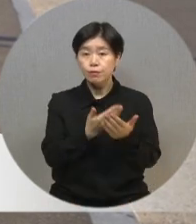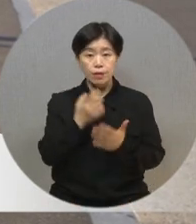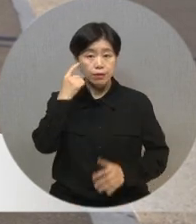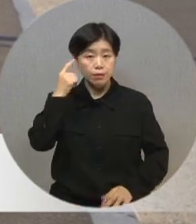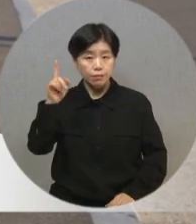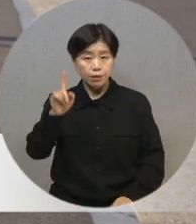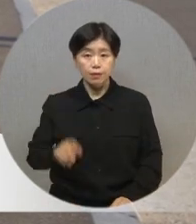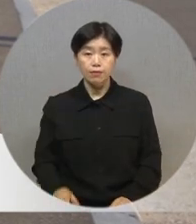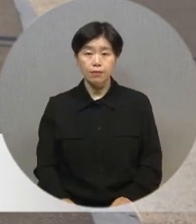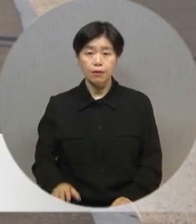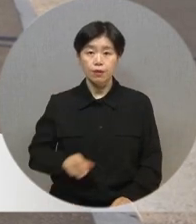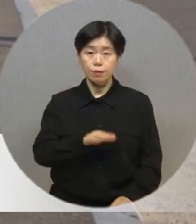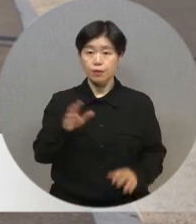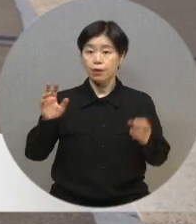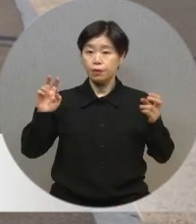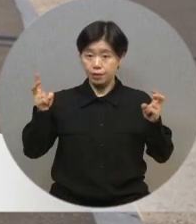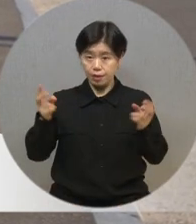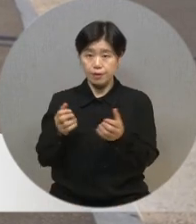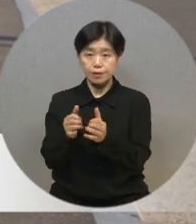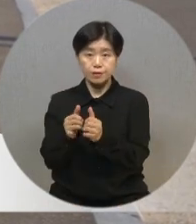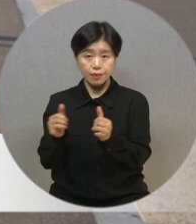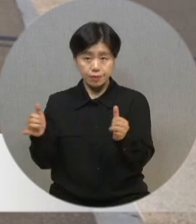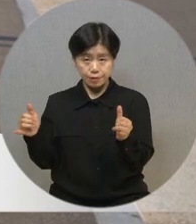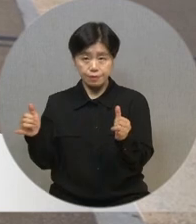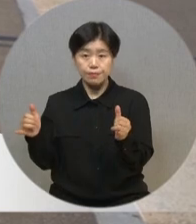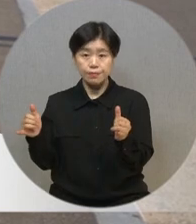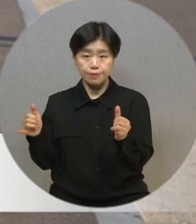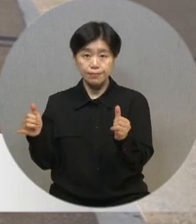것이 우리